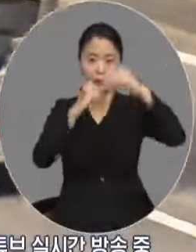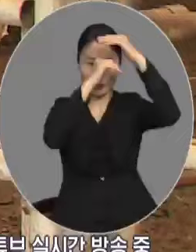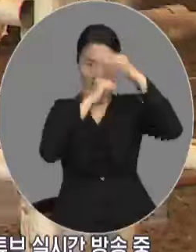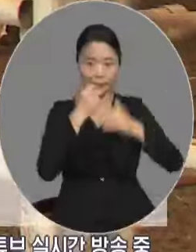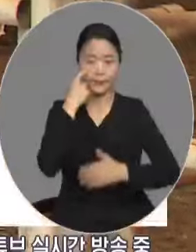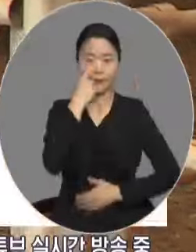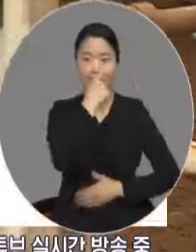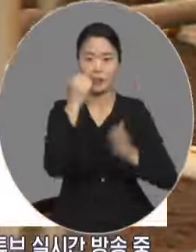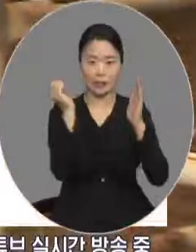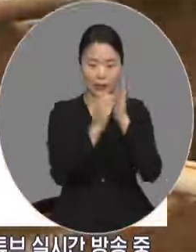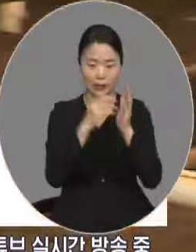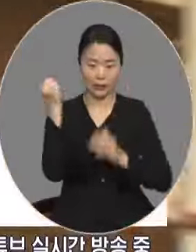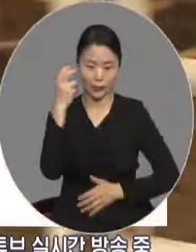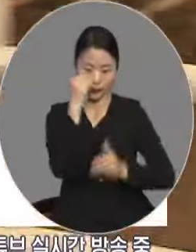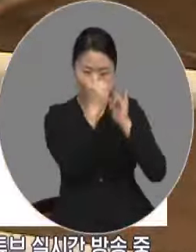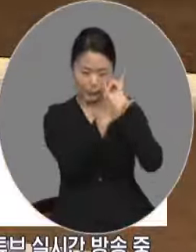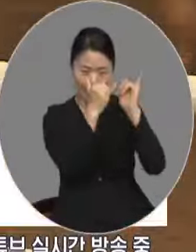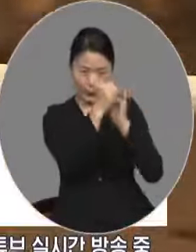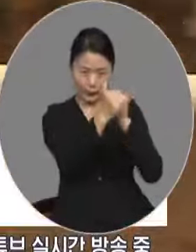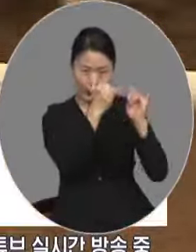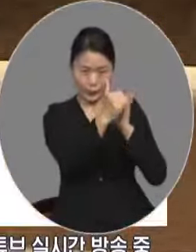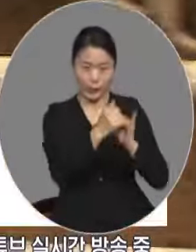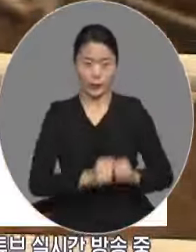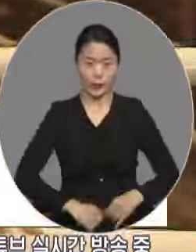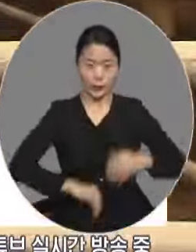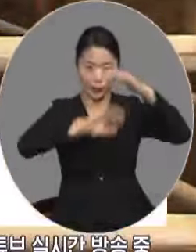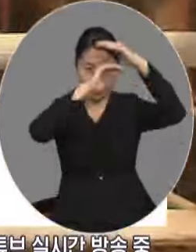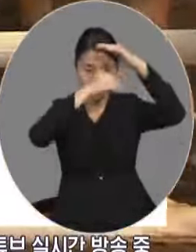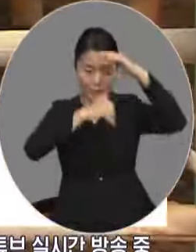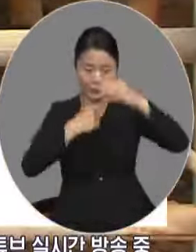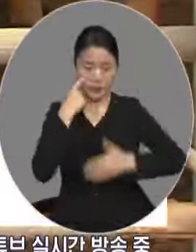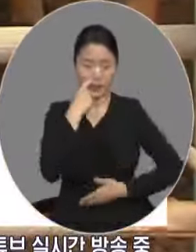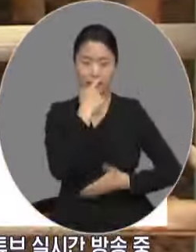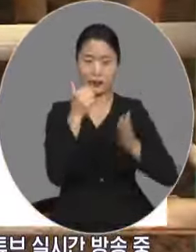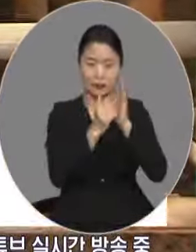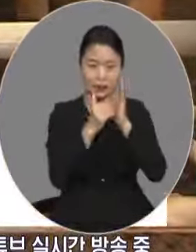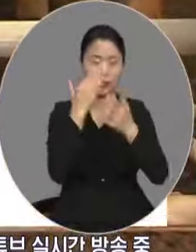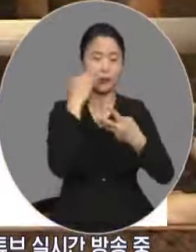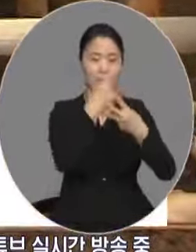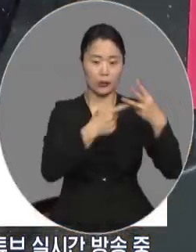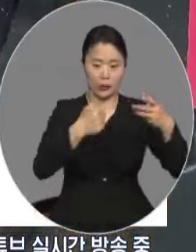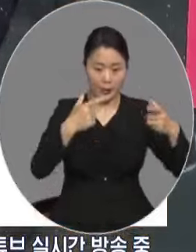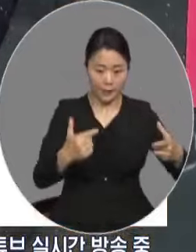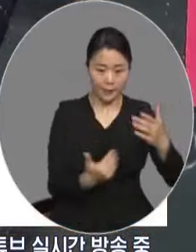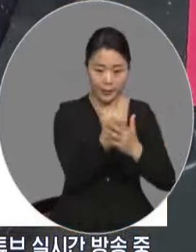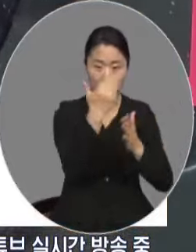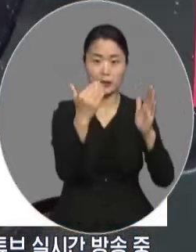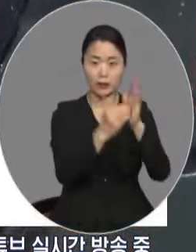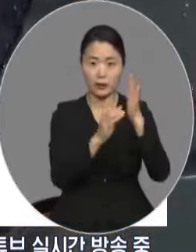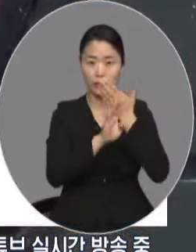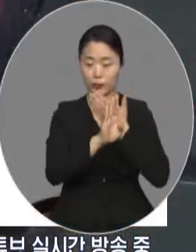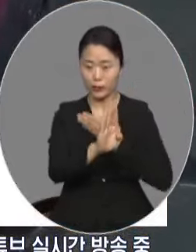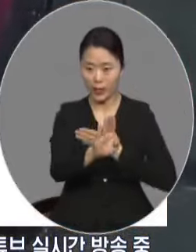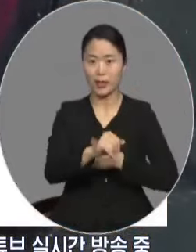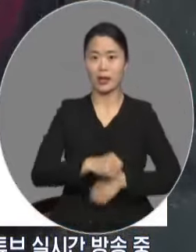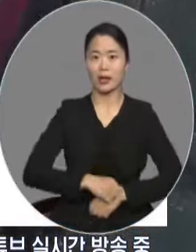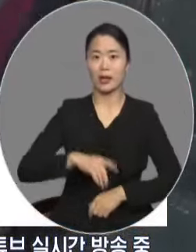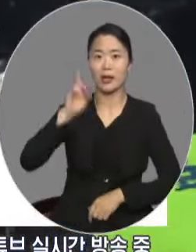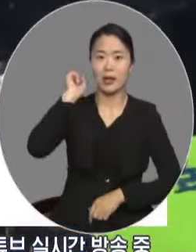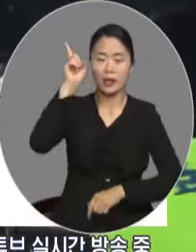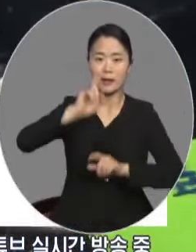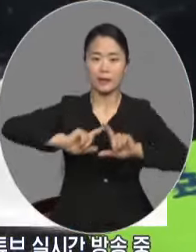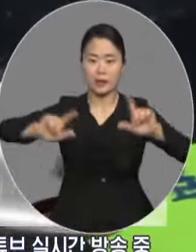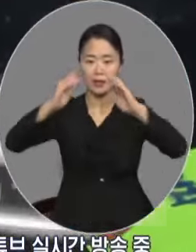통화 내역을 추적해 A씨가 울주군에서의 범행 다음 날 경북의 한 농가에 샘플을 판 사실이